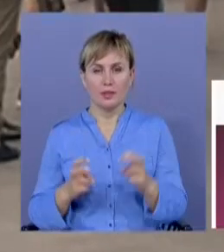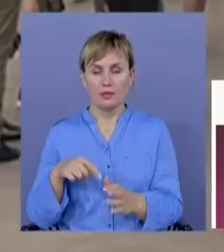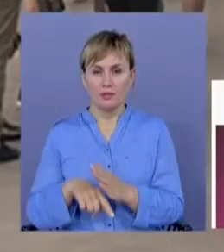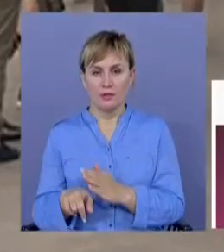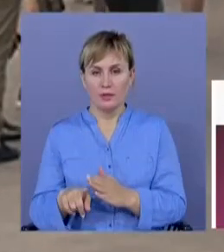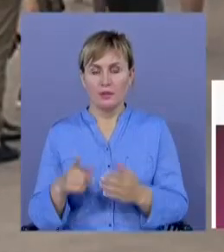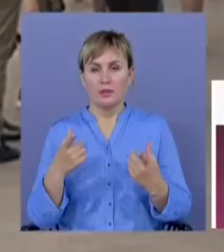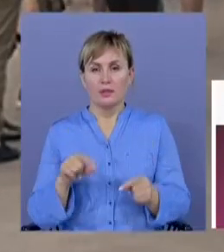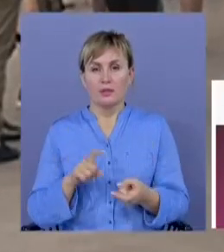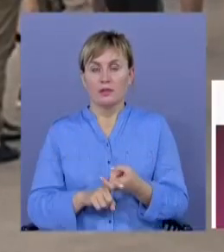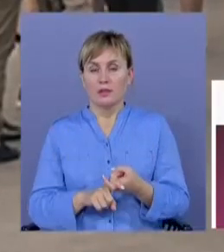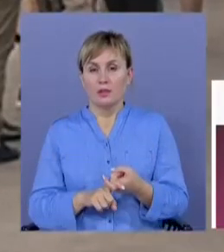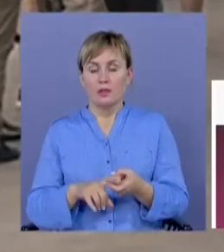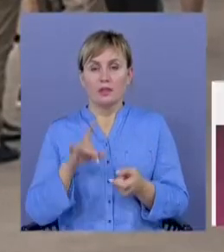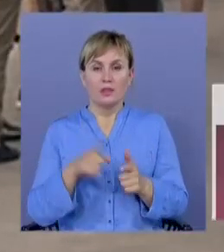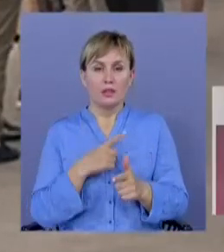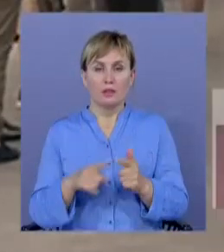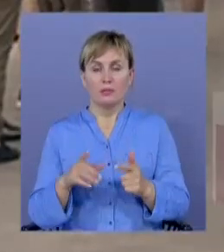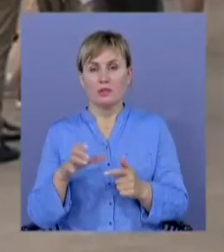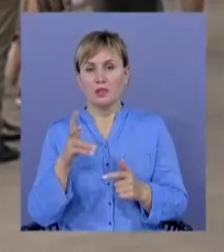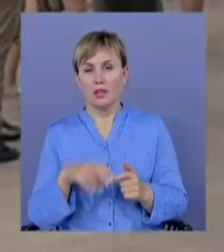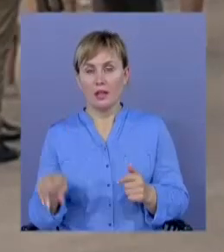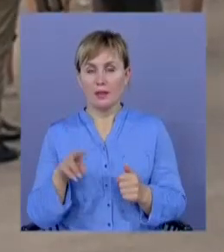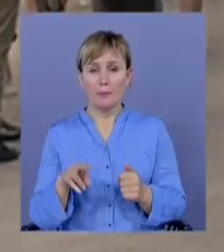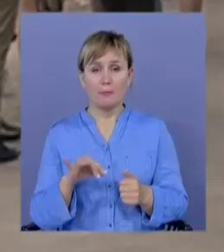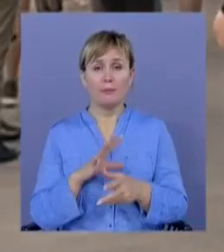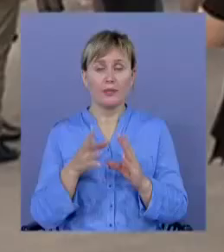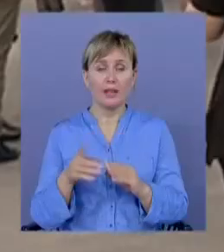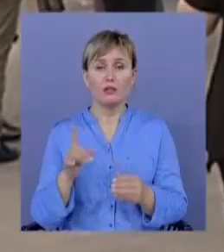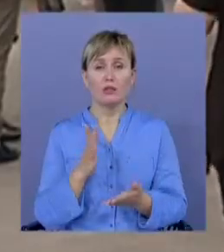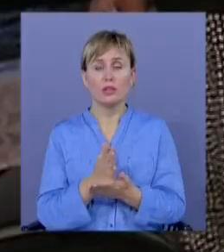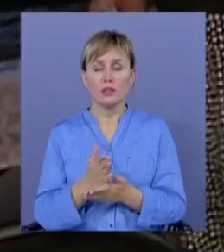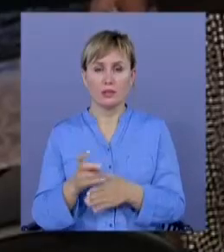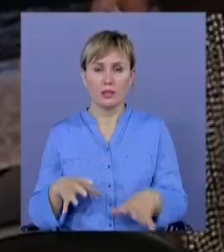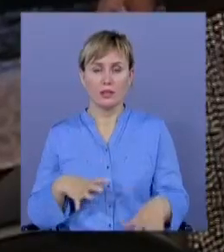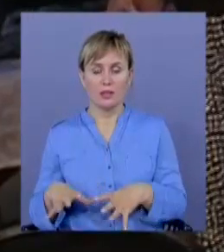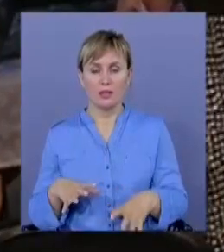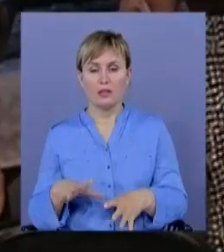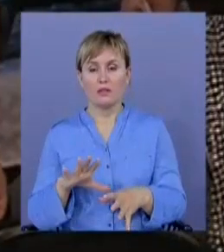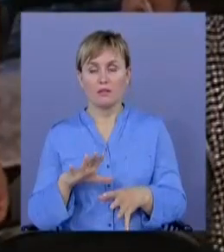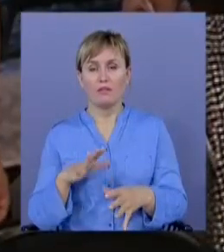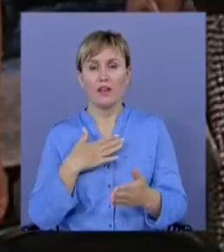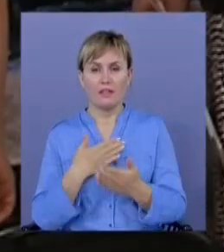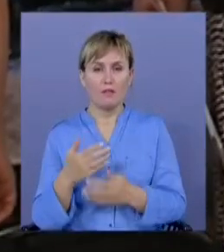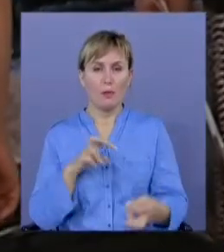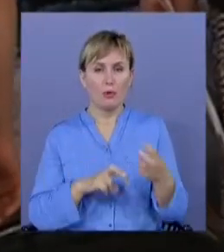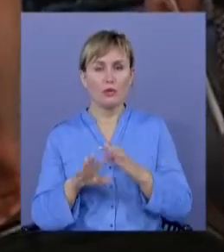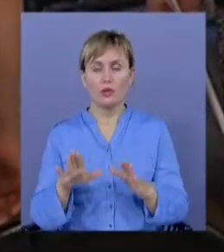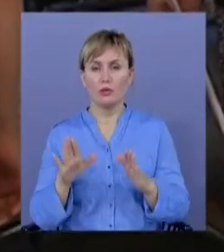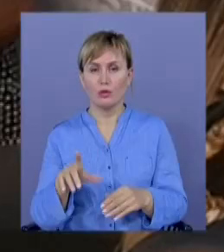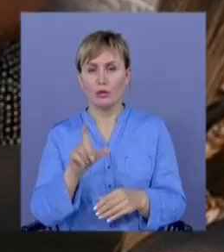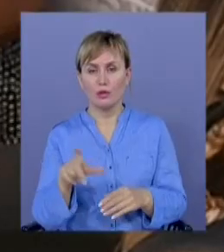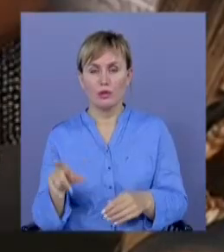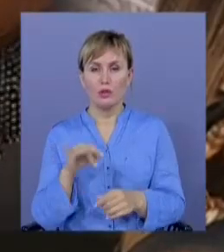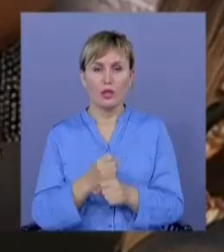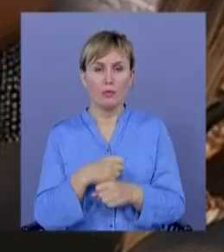логистикой связан, либо со складом. В общем, то, что есть на рынке. В Впрочем, в активном поиске не только соискатели,